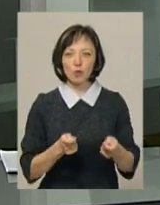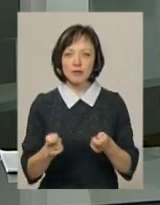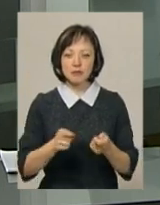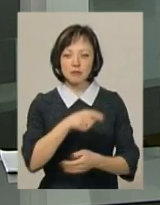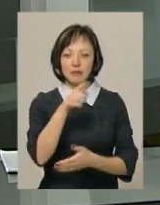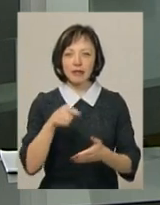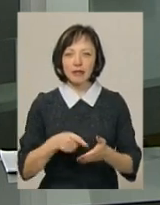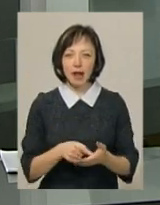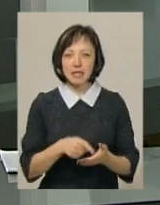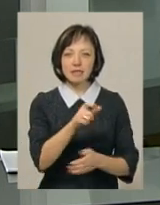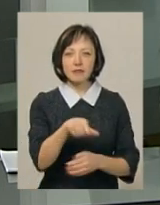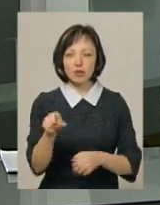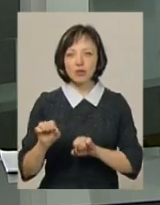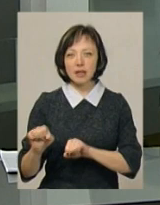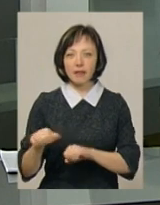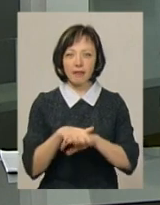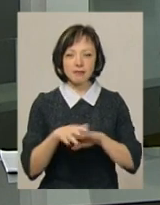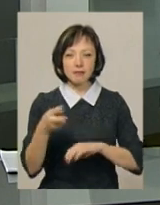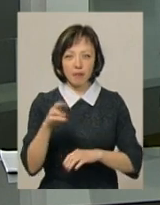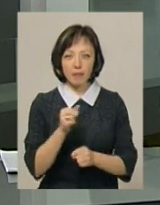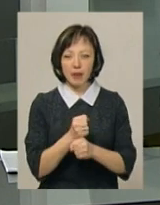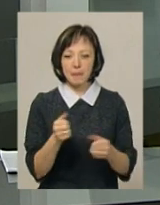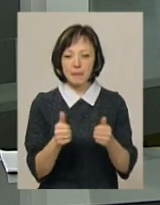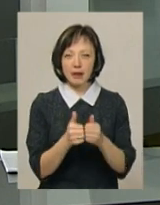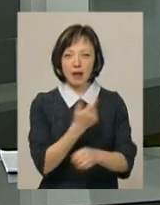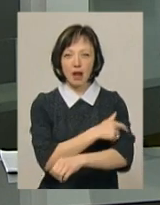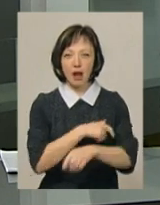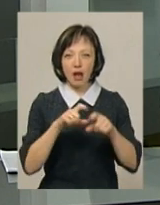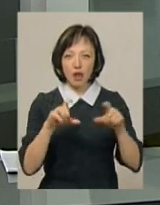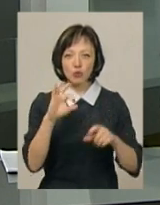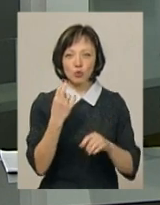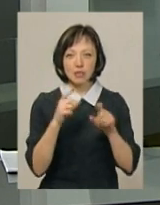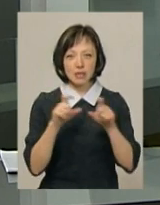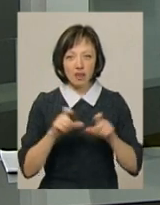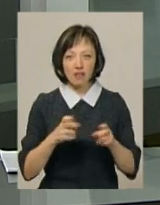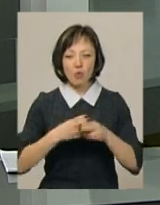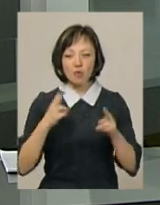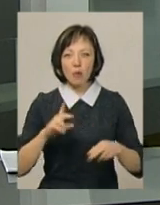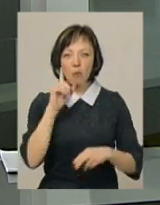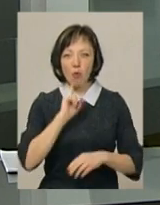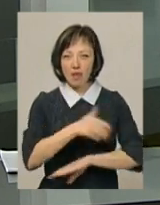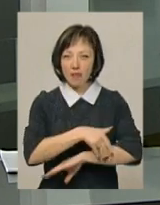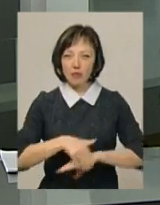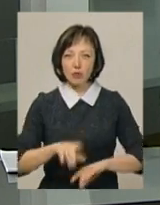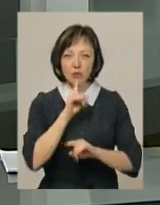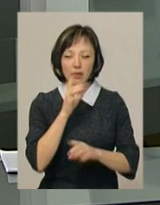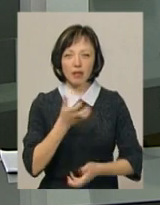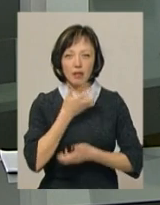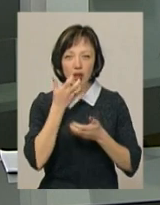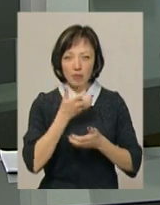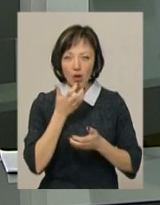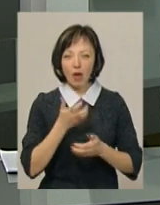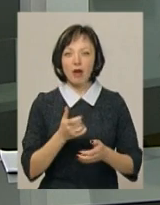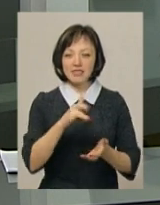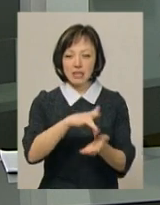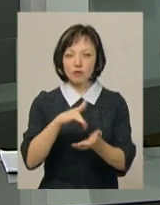захисту населення Юрій Корева. Вони діятимуть при лікарнях, соцзакладах та вокзалах, поки на дворі не потепліє. Окрім